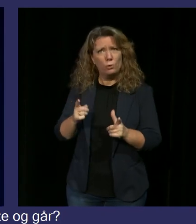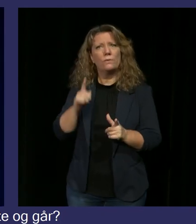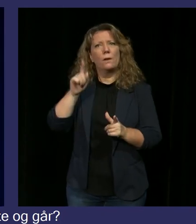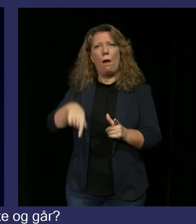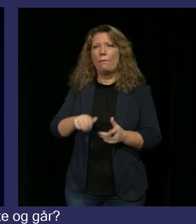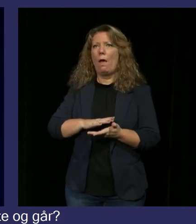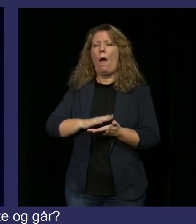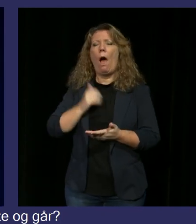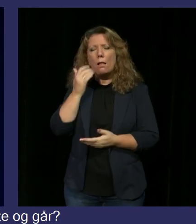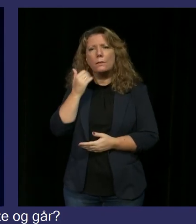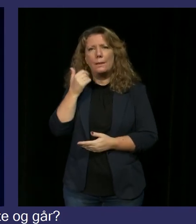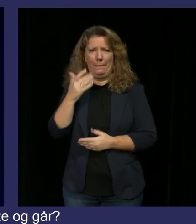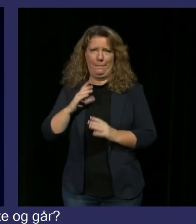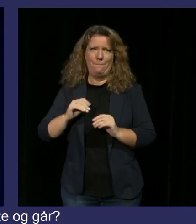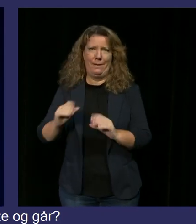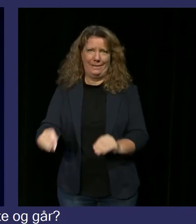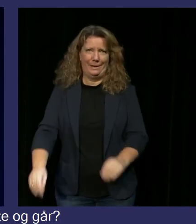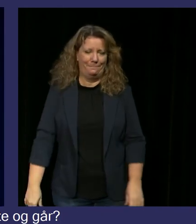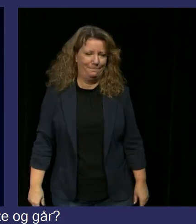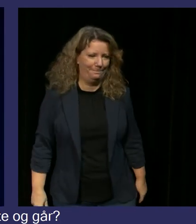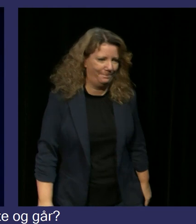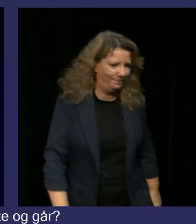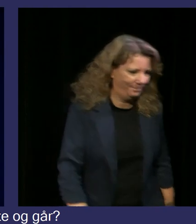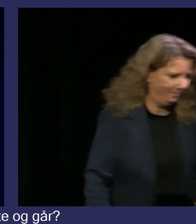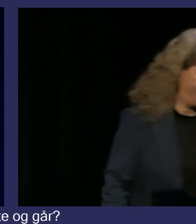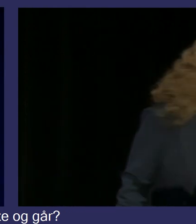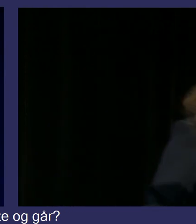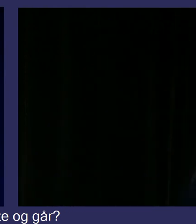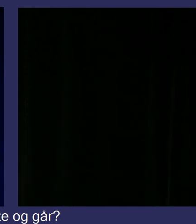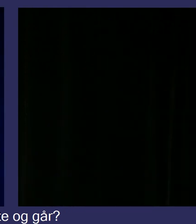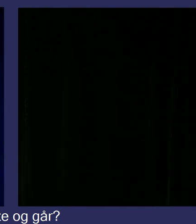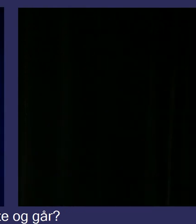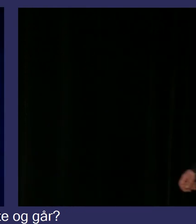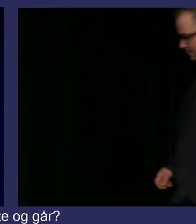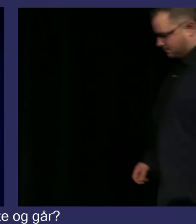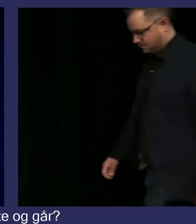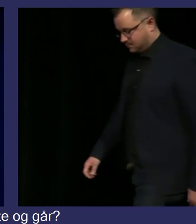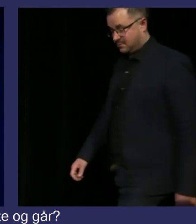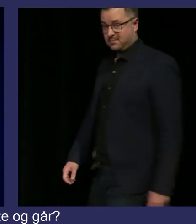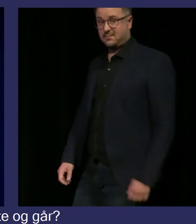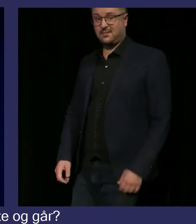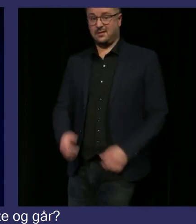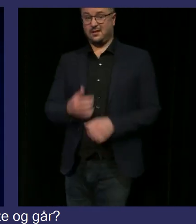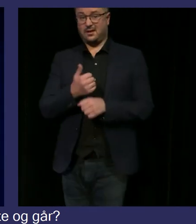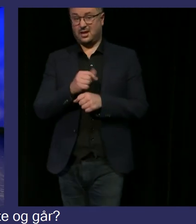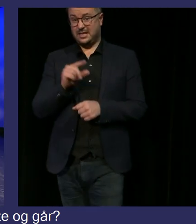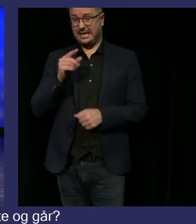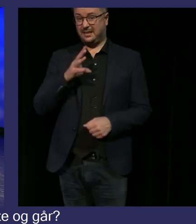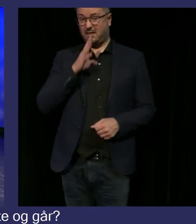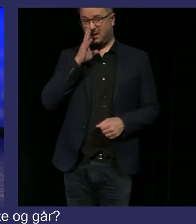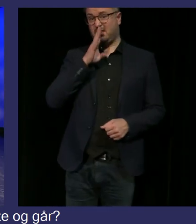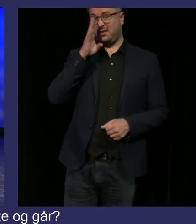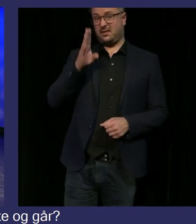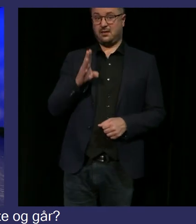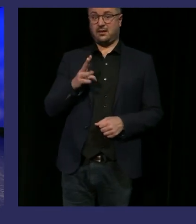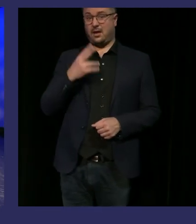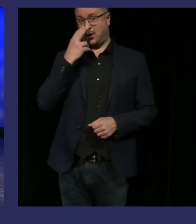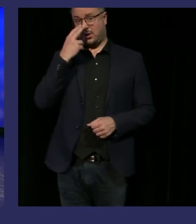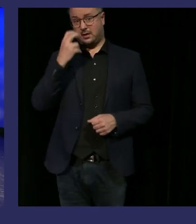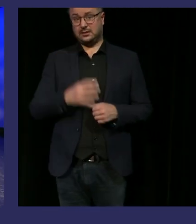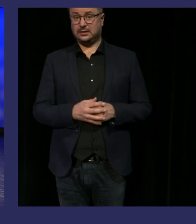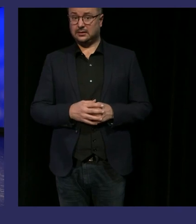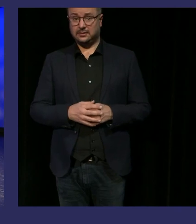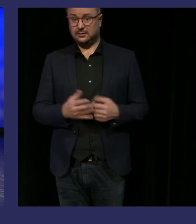et element av arroganse utover? Det kan for så vidt gå til alle.